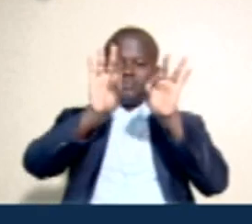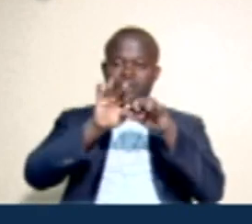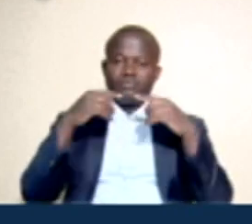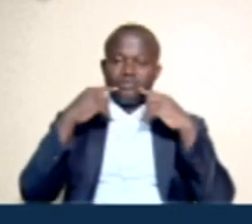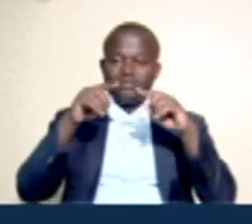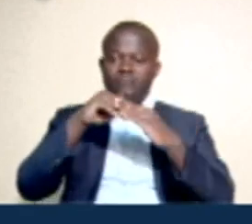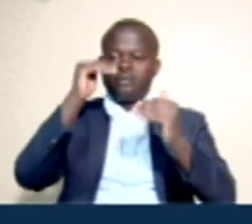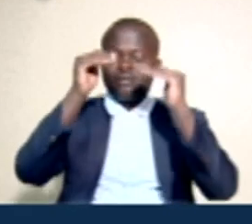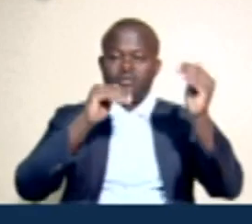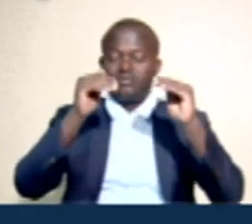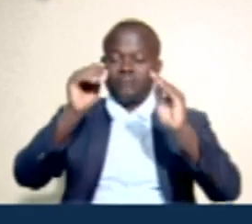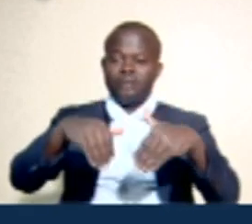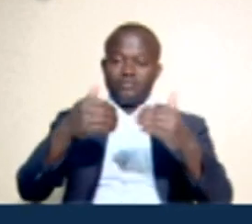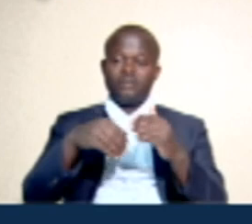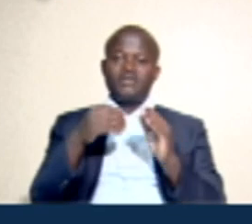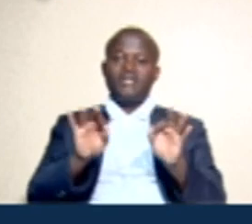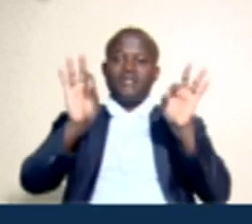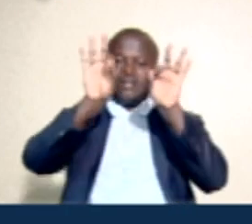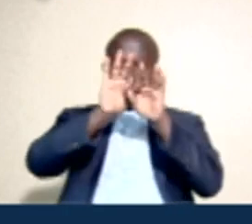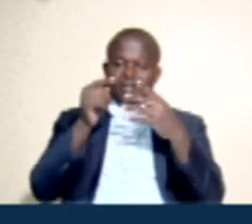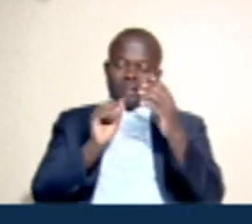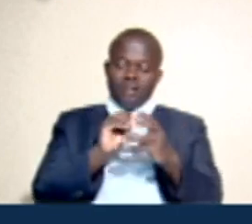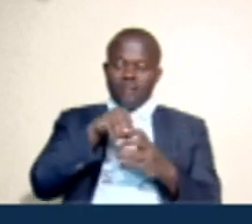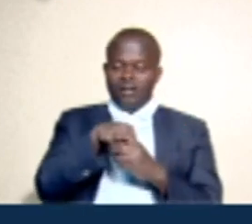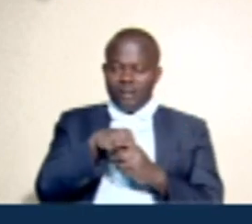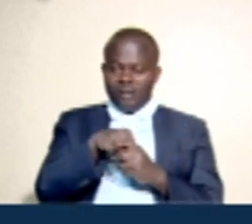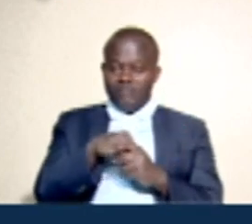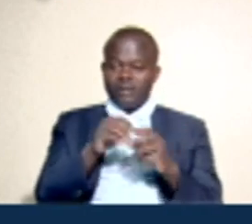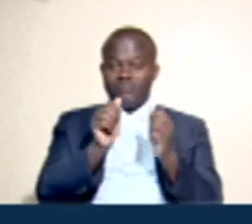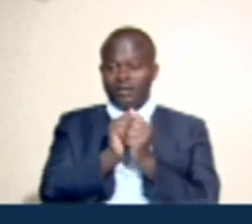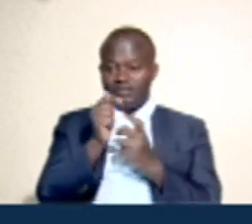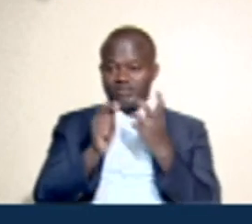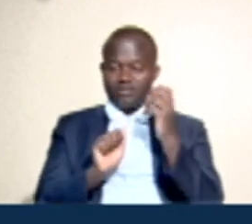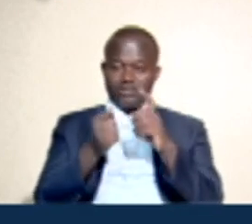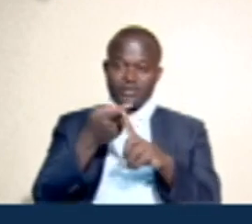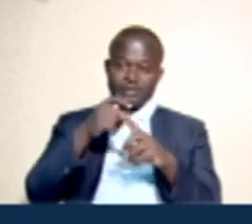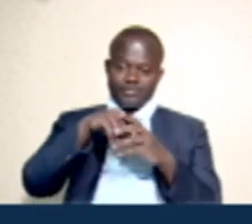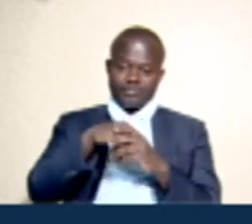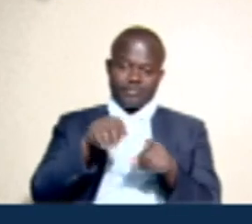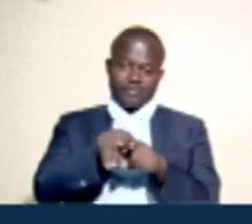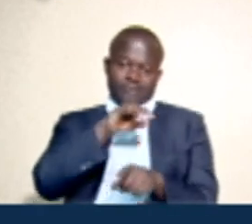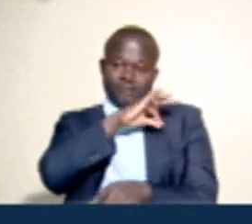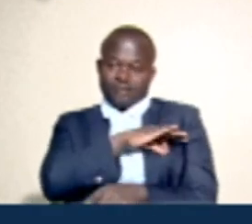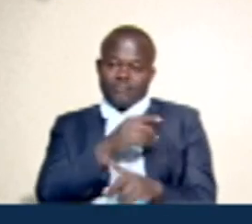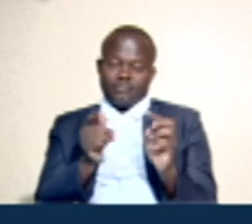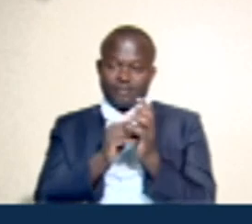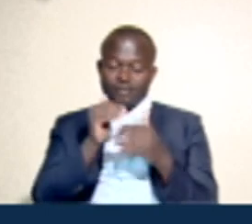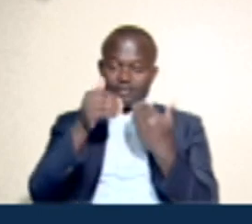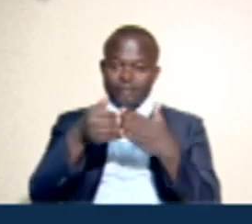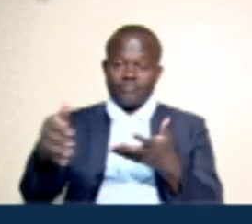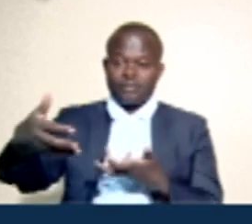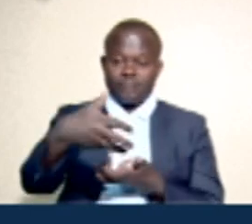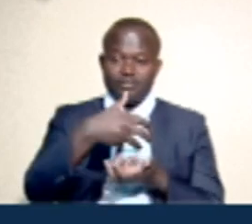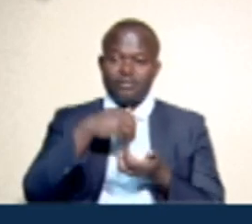rwego rw'umuhinzi ni ibiciro bireba byose ikintu yashyizemo n'icyo yakuramo nk'inyungu. Noneho uza kubirangura